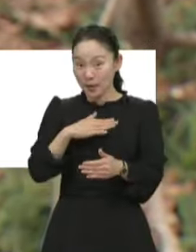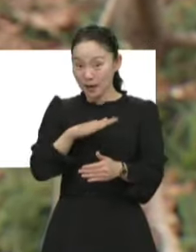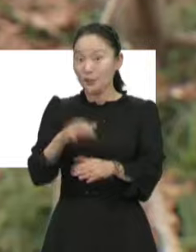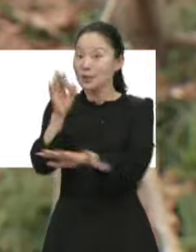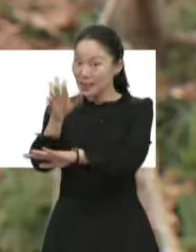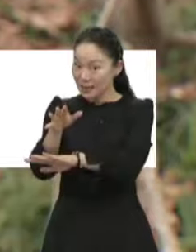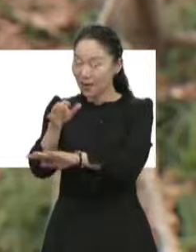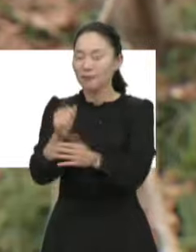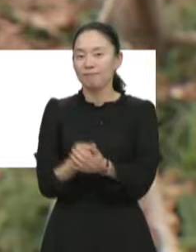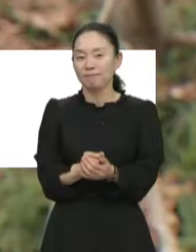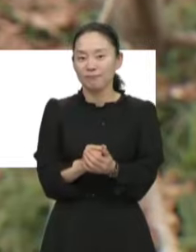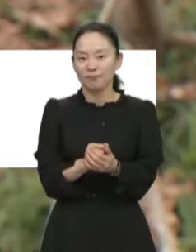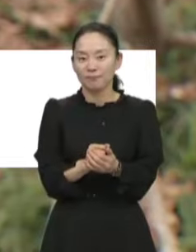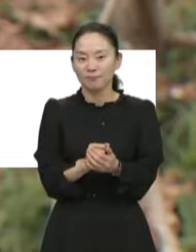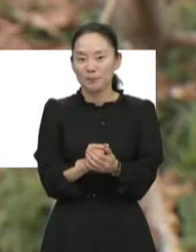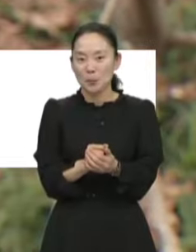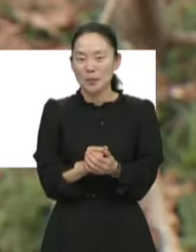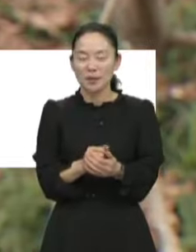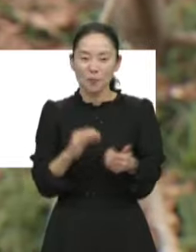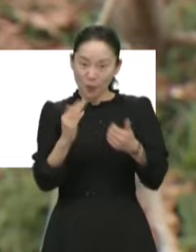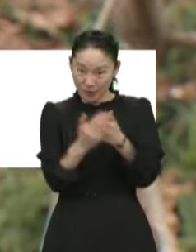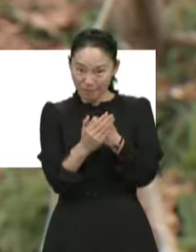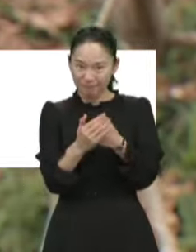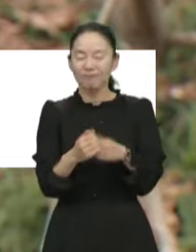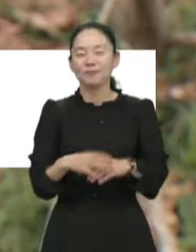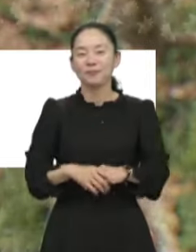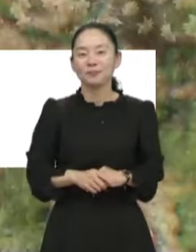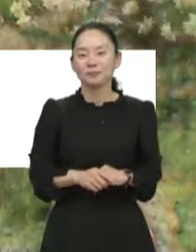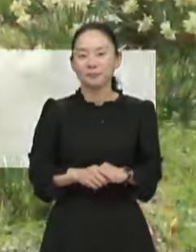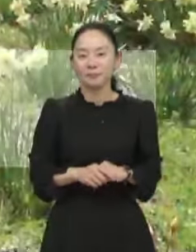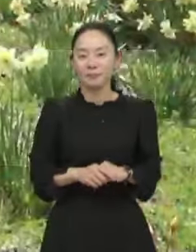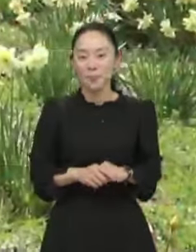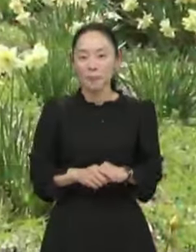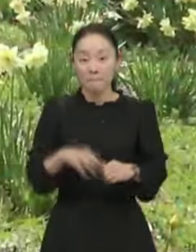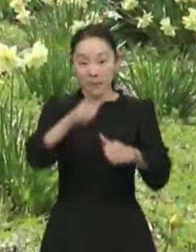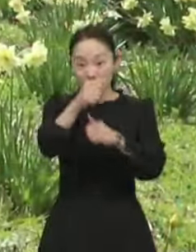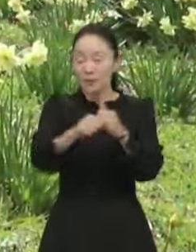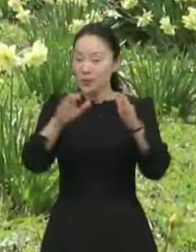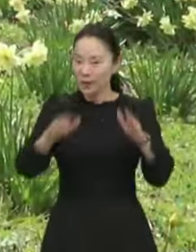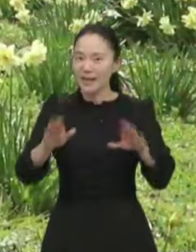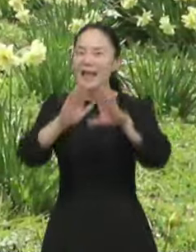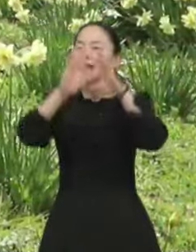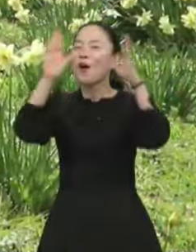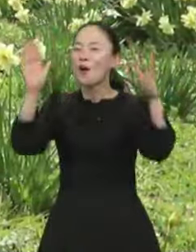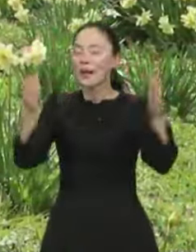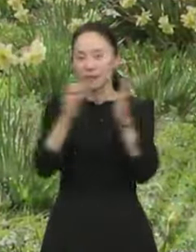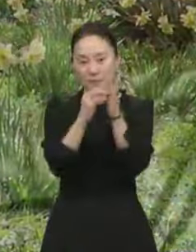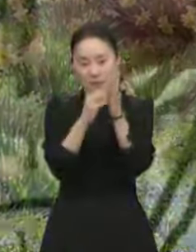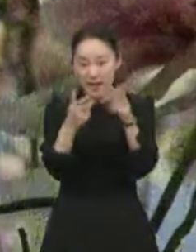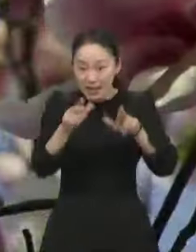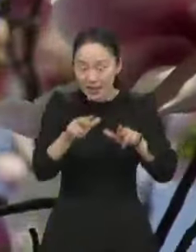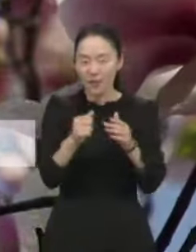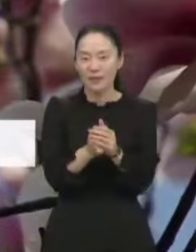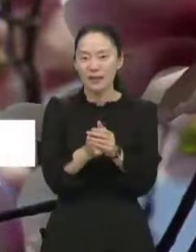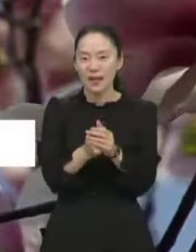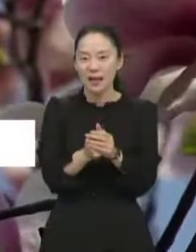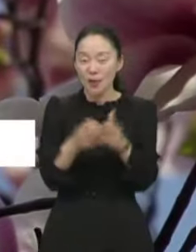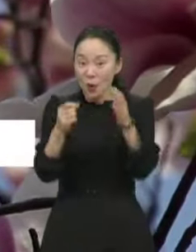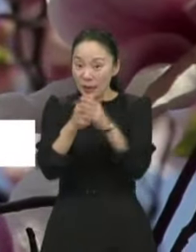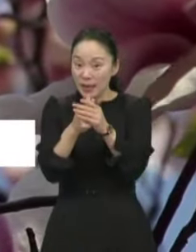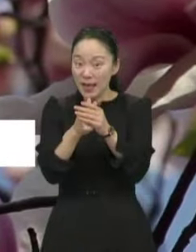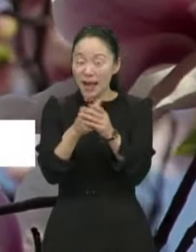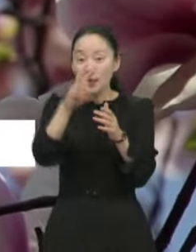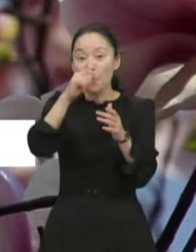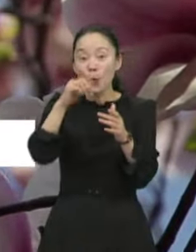또 구입해가지고 저희가 지금 보존하는 것들도 있습니다. 50년 만에 열린 비밀의 정원. 희귀한 목련들로